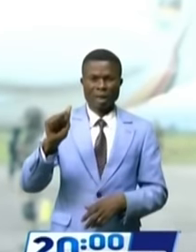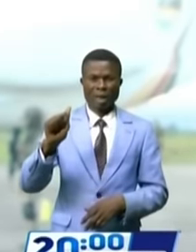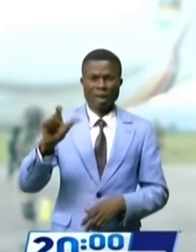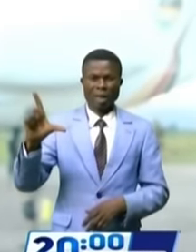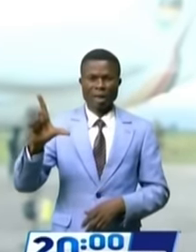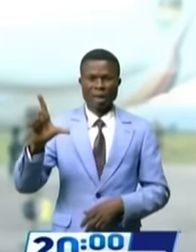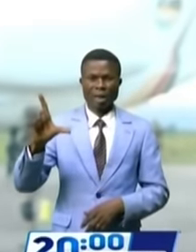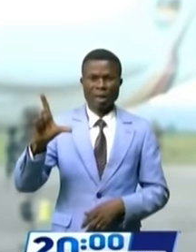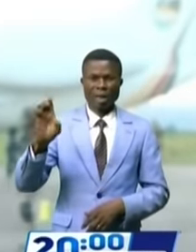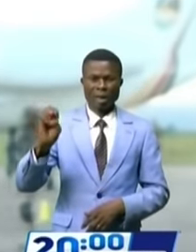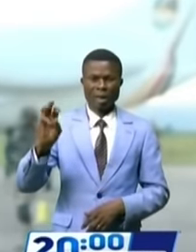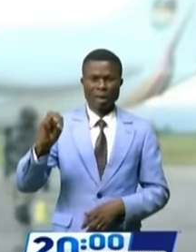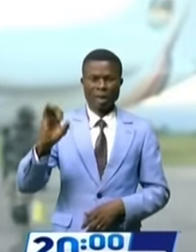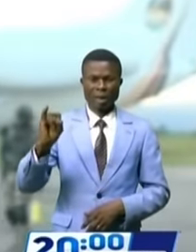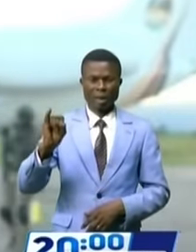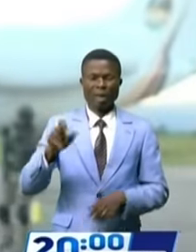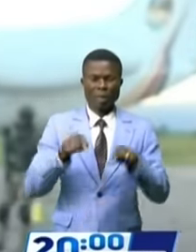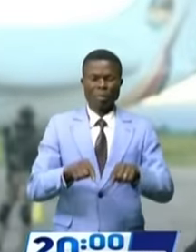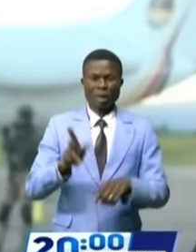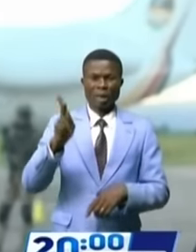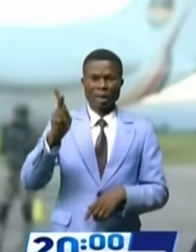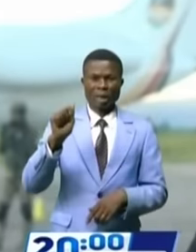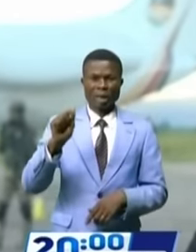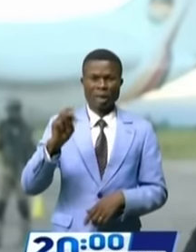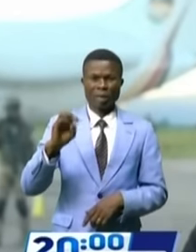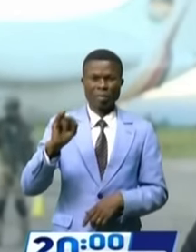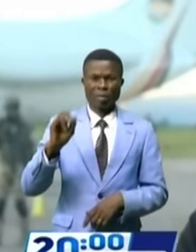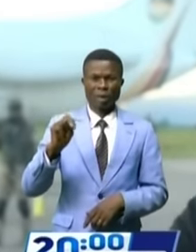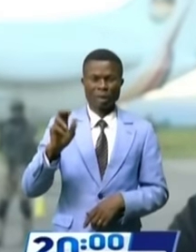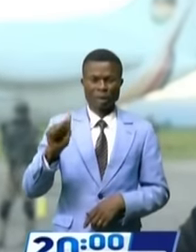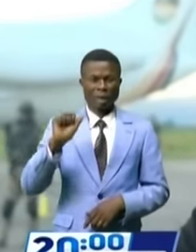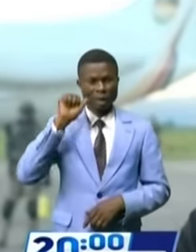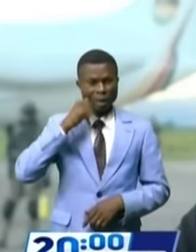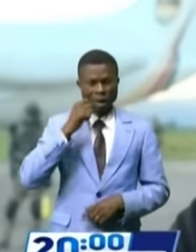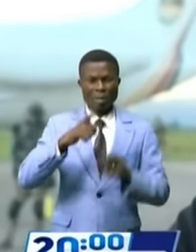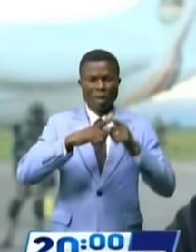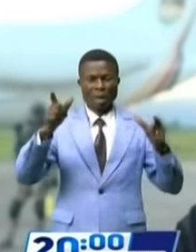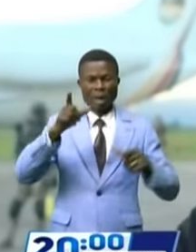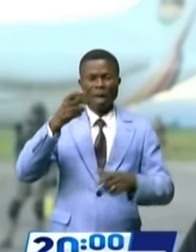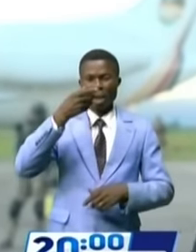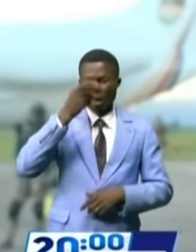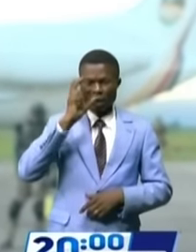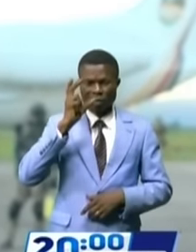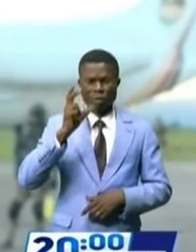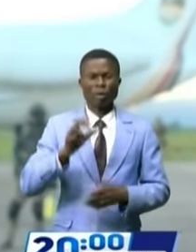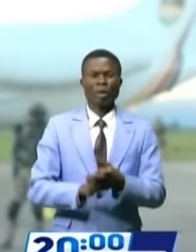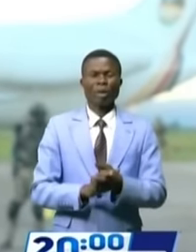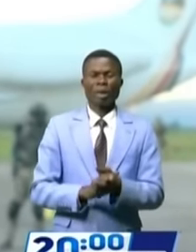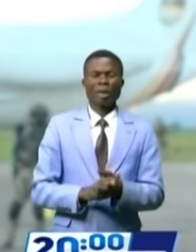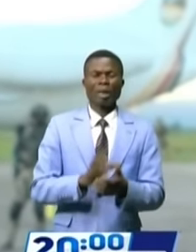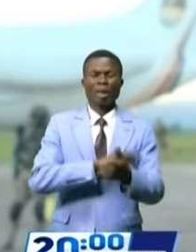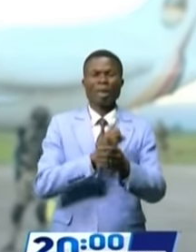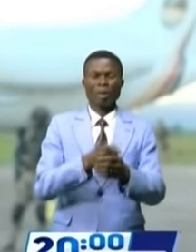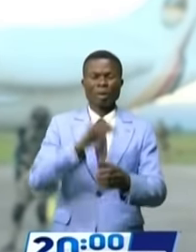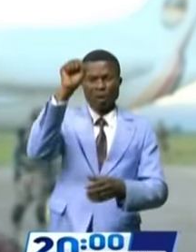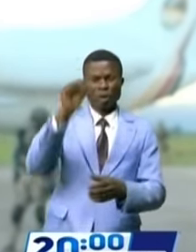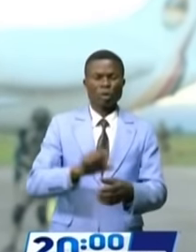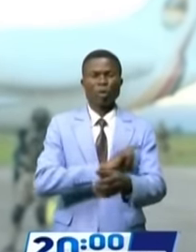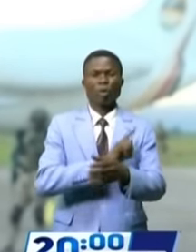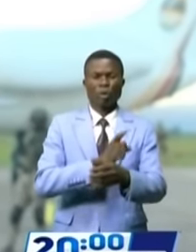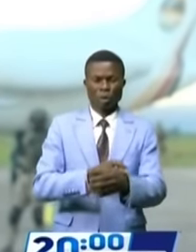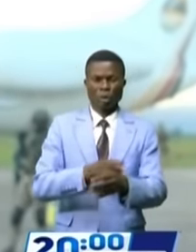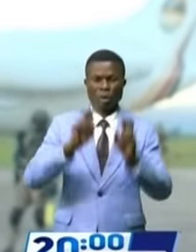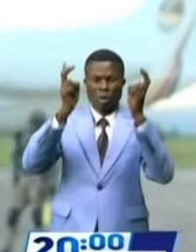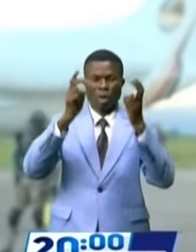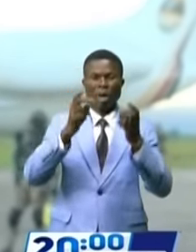vient aujourd'hui même de Kamina et demain on sera dans le Grand Kivu. On entame le Grand Kivu avec le Sud Kivu dans